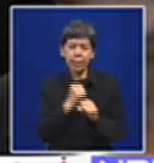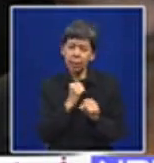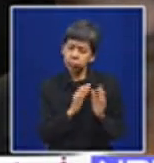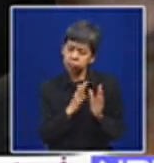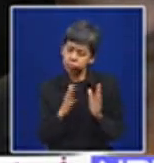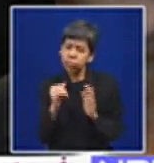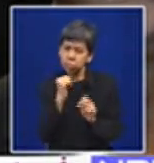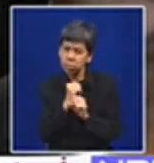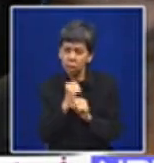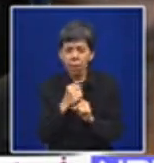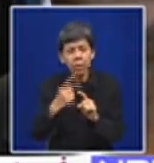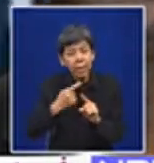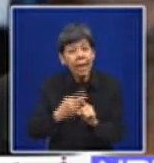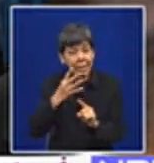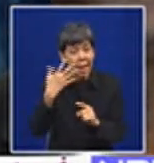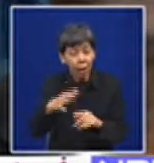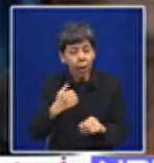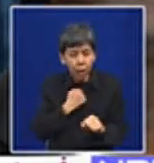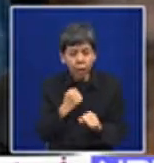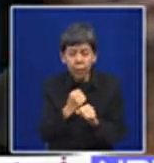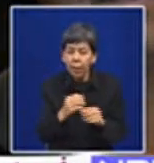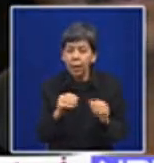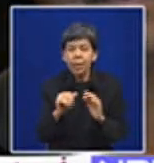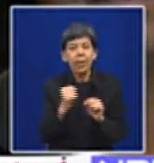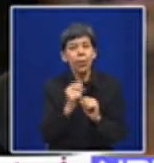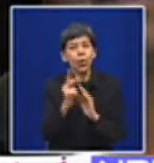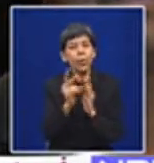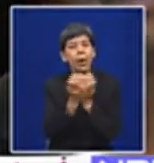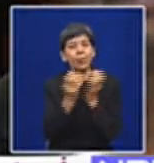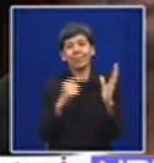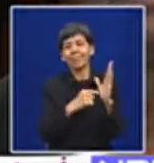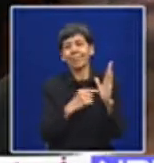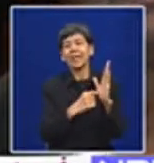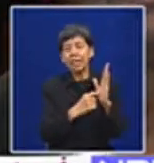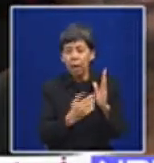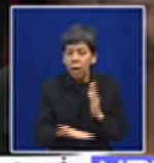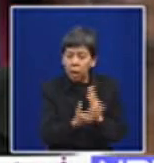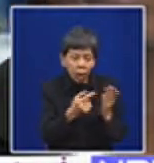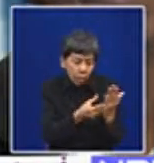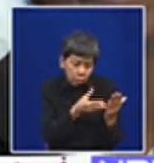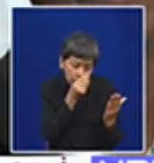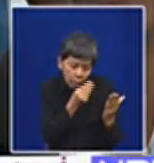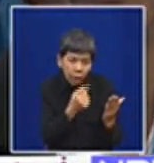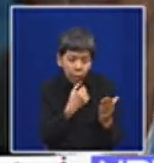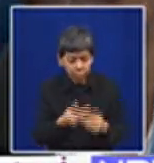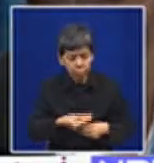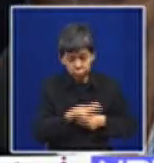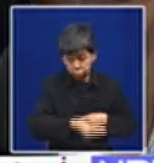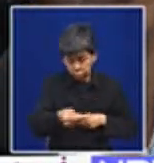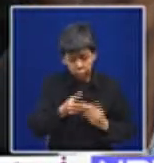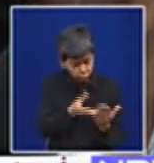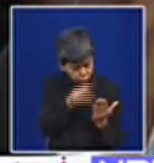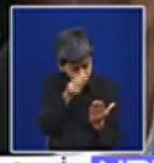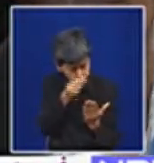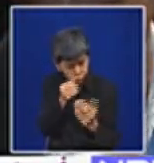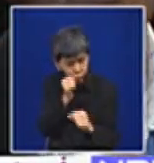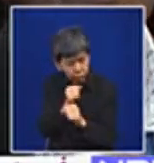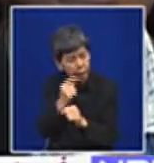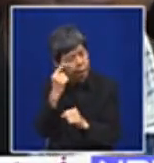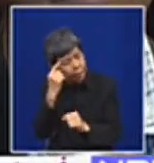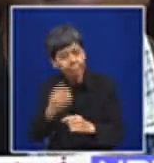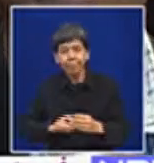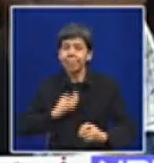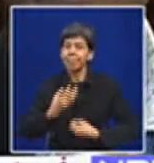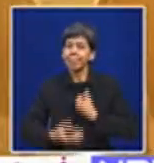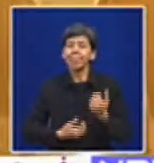าเกือบ4เดือนแล้วนะครับเราก็ออกร่างแรกไปแล้วให้ท่านได้ในวันนี้ก็แจกให้ได้อ่านทั่วกันแล้วก็ได้แสดงความ